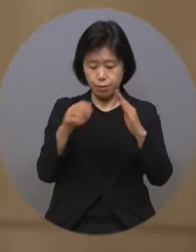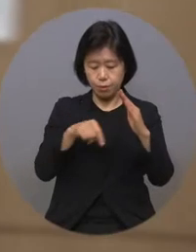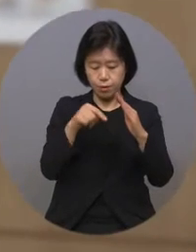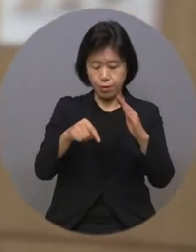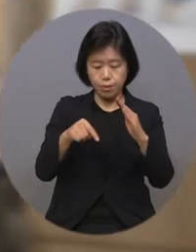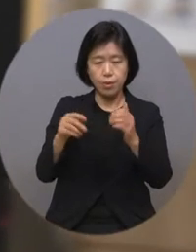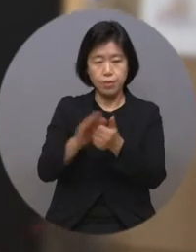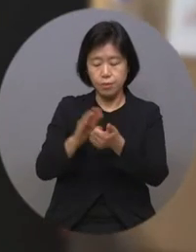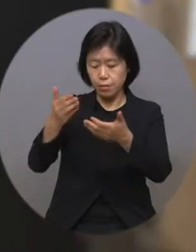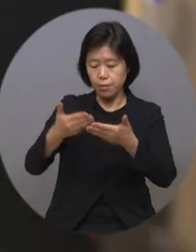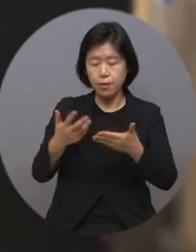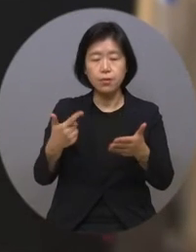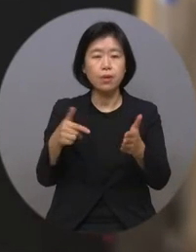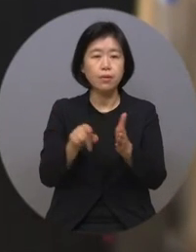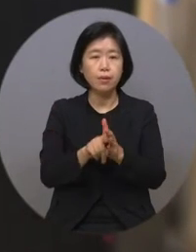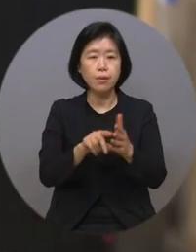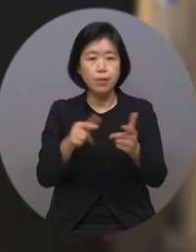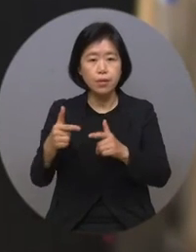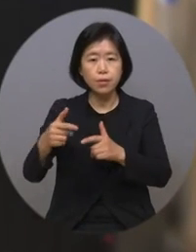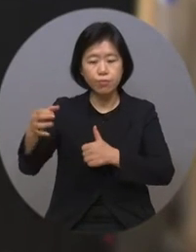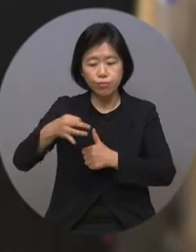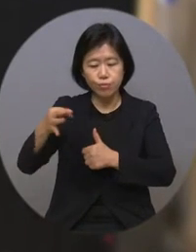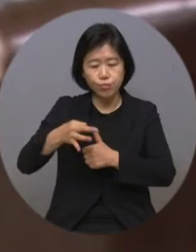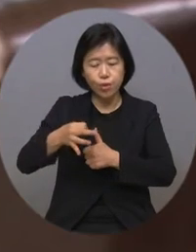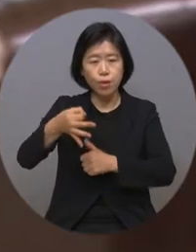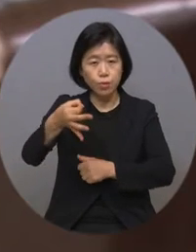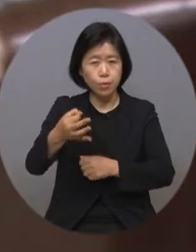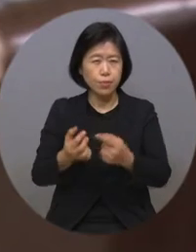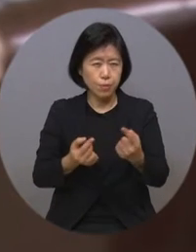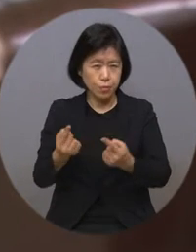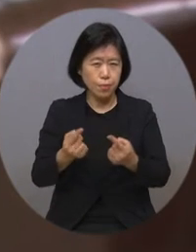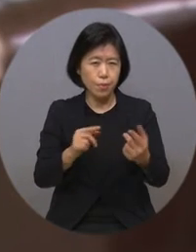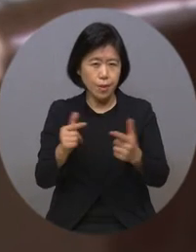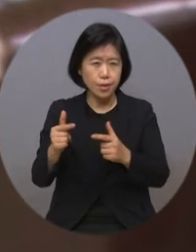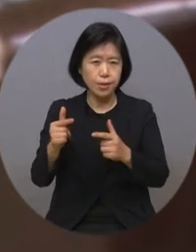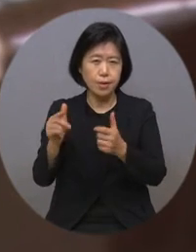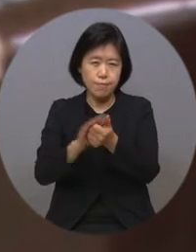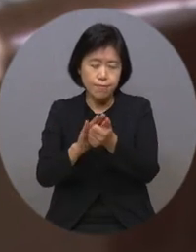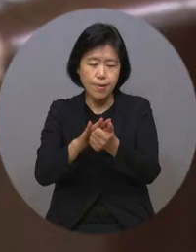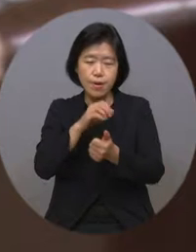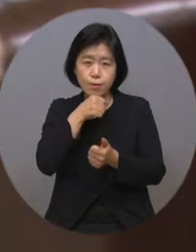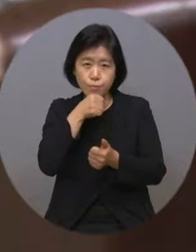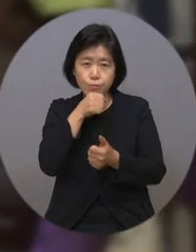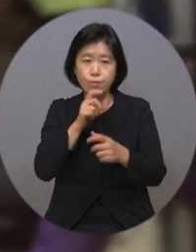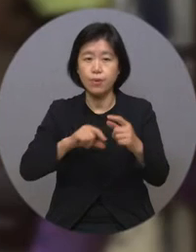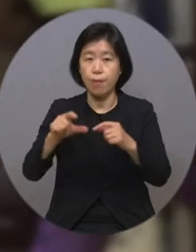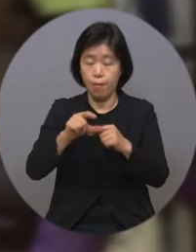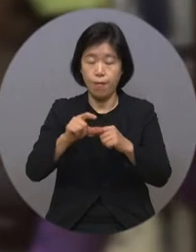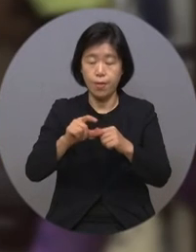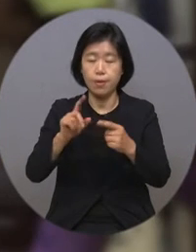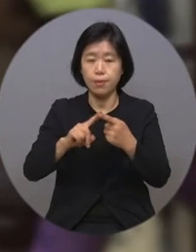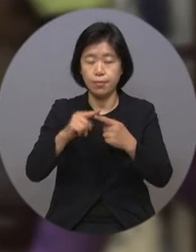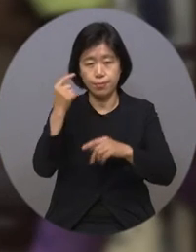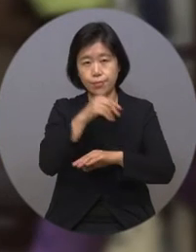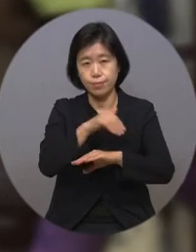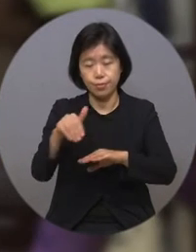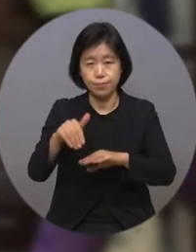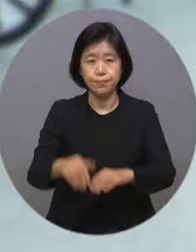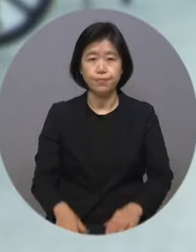있도록 급여비용 조정, 중증가산 신설 등을 추진할 방침입니다. 서비스 질 개선과